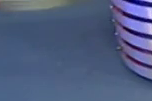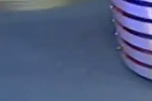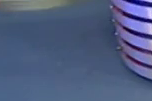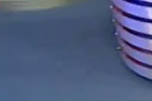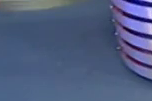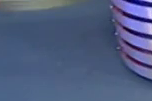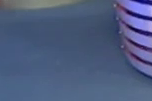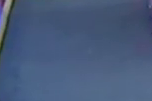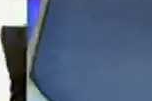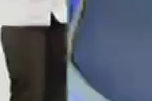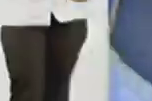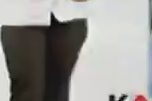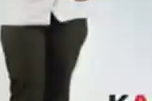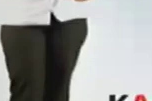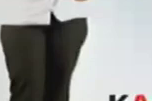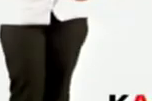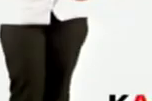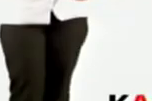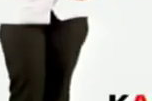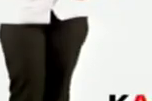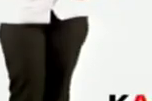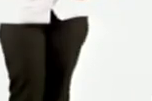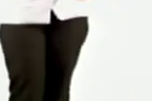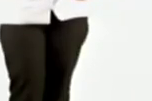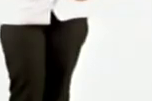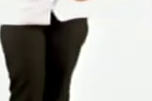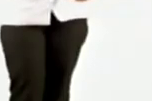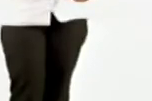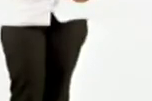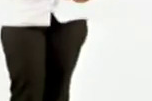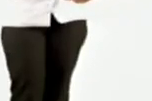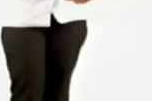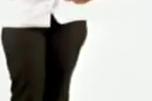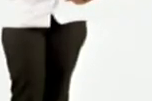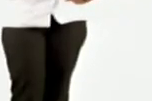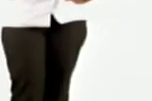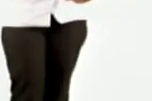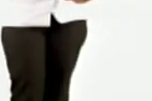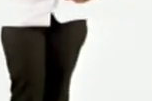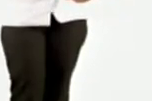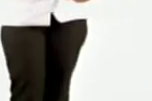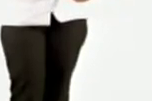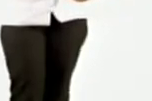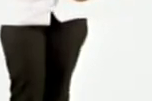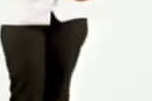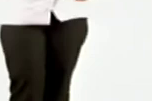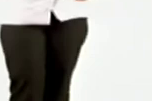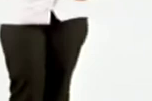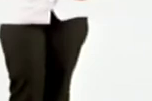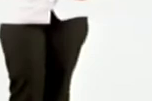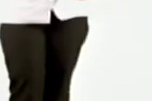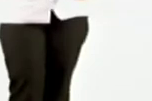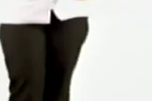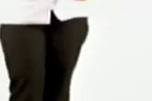form 34 B na A ambazo tunafaa kuzitumia, basi tuende mkondo huo kutumiwa kupatikana